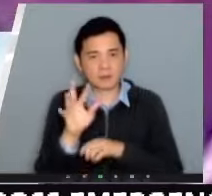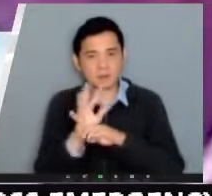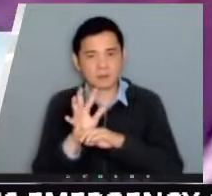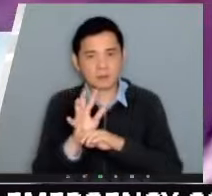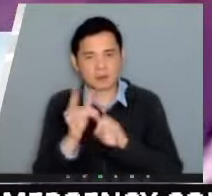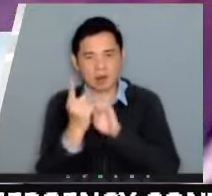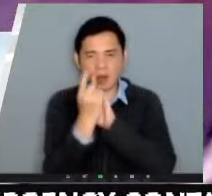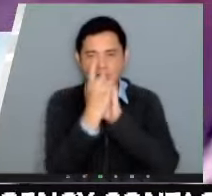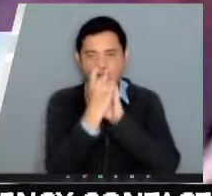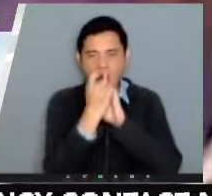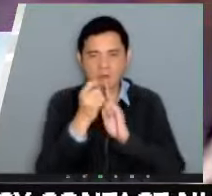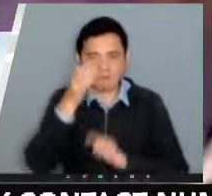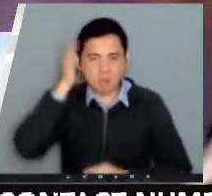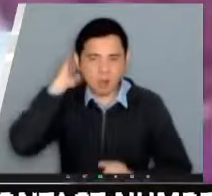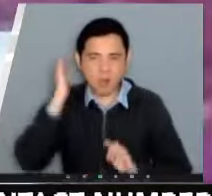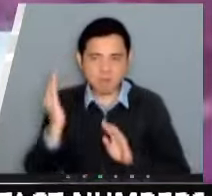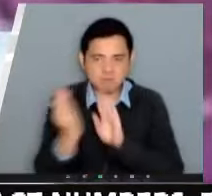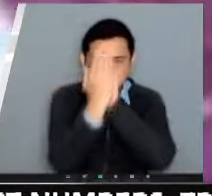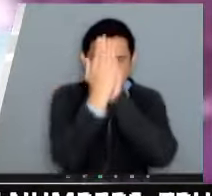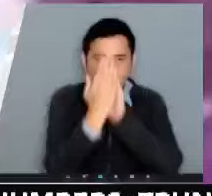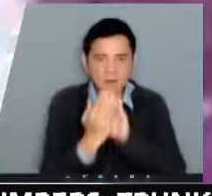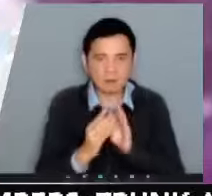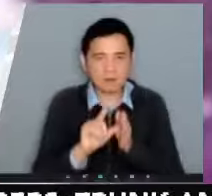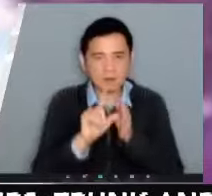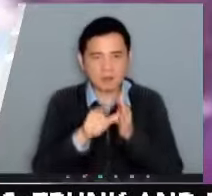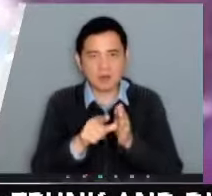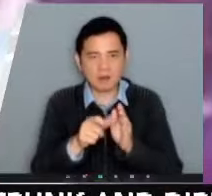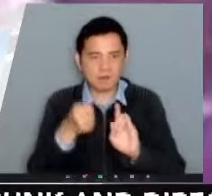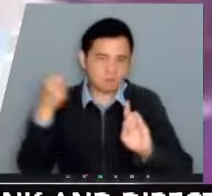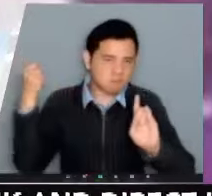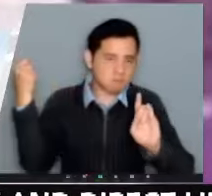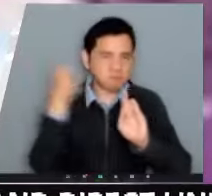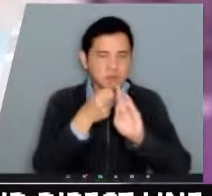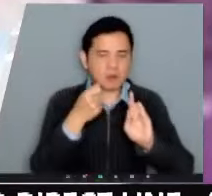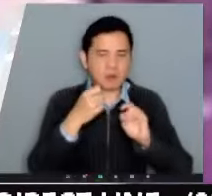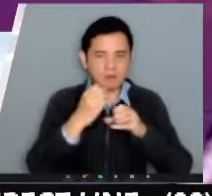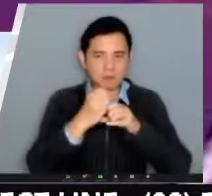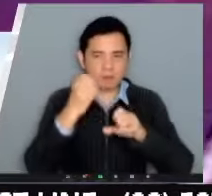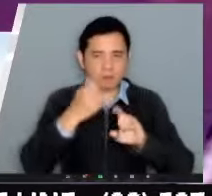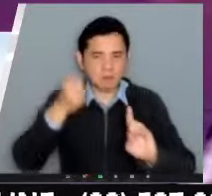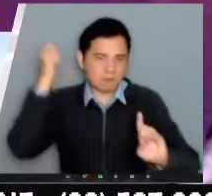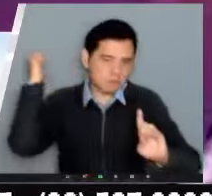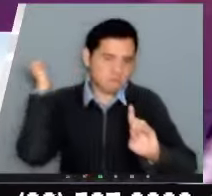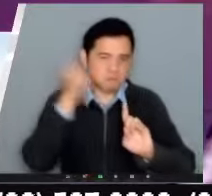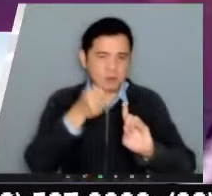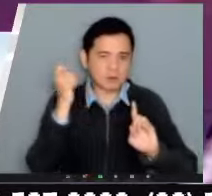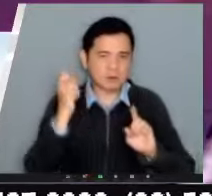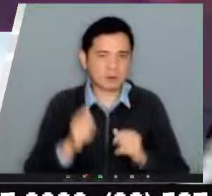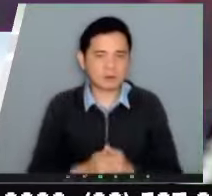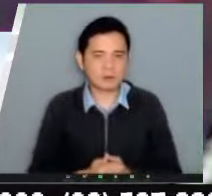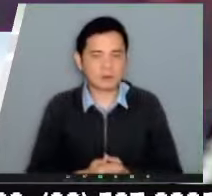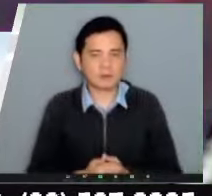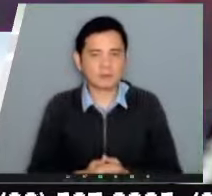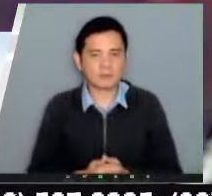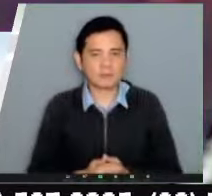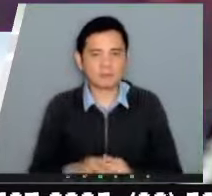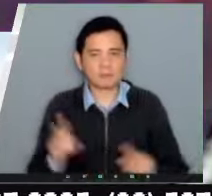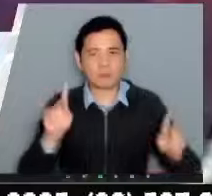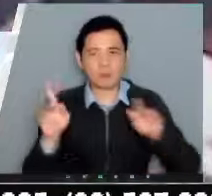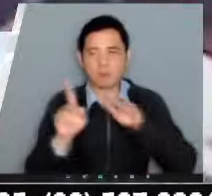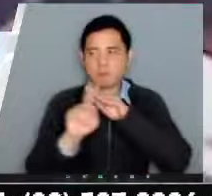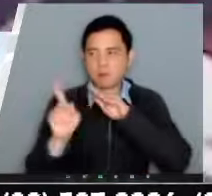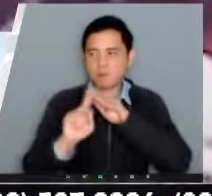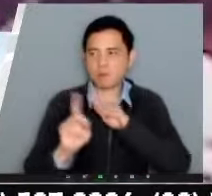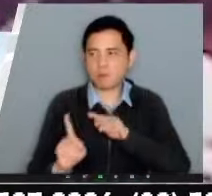grupo. Maya-maya lang, pinukpok ng isang lalaki sa ulo ang nanitang lalaki na sinundan din ng pambubugbog ng iba pang